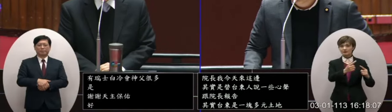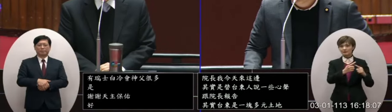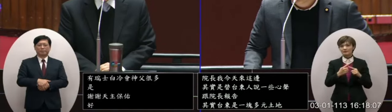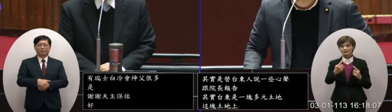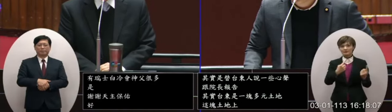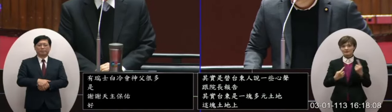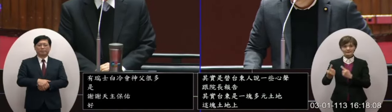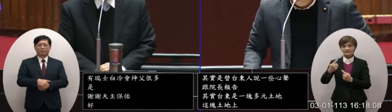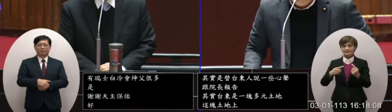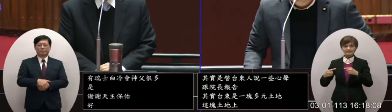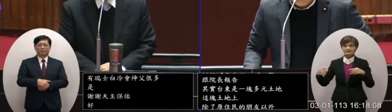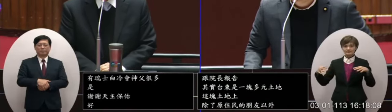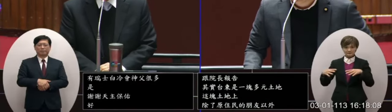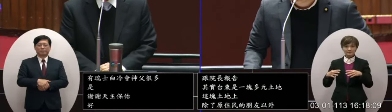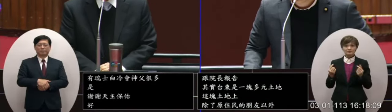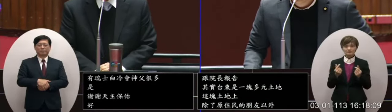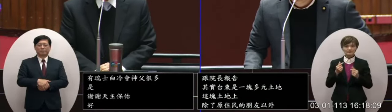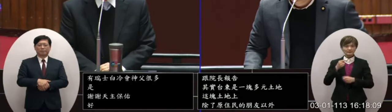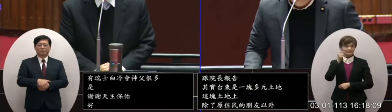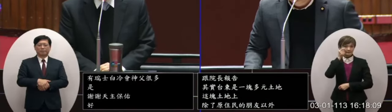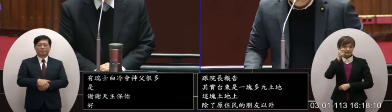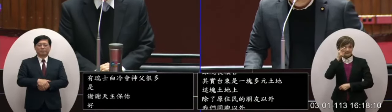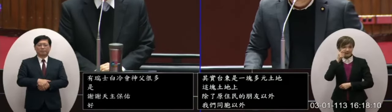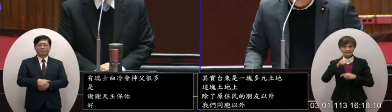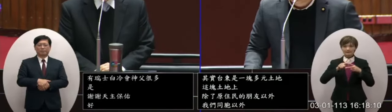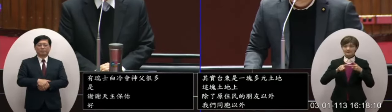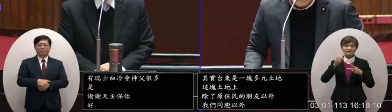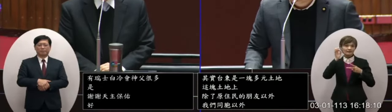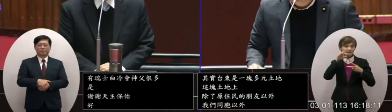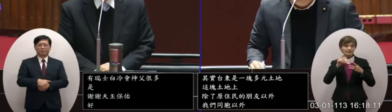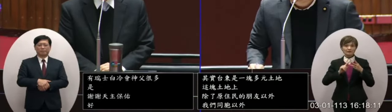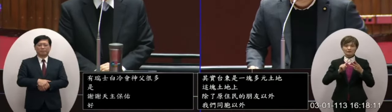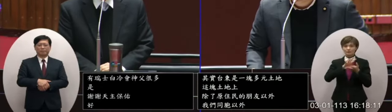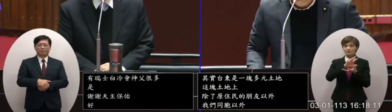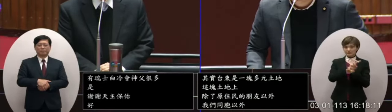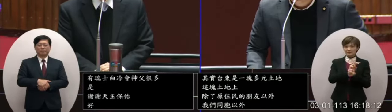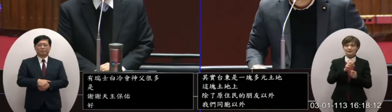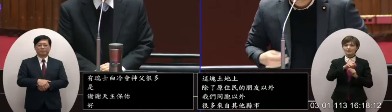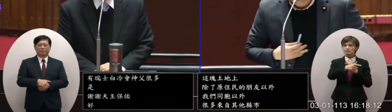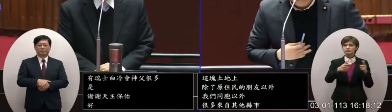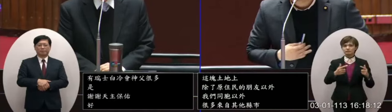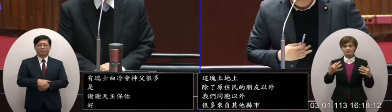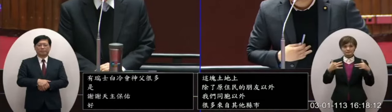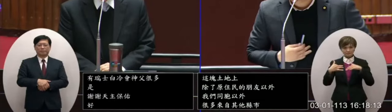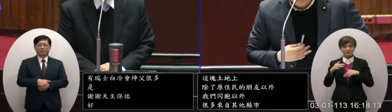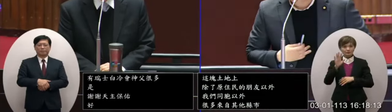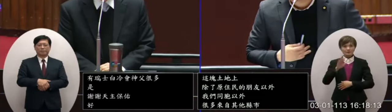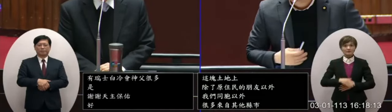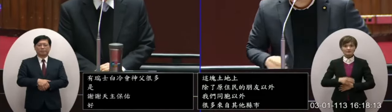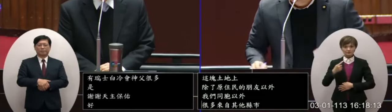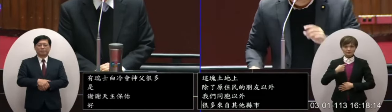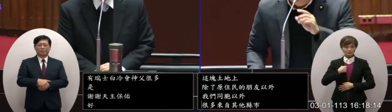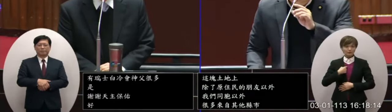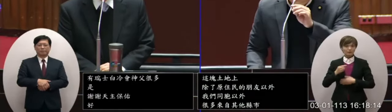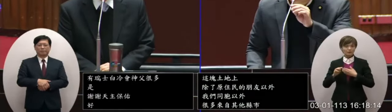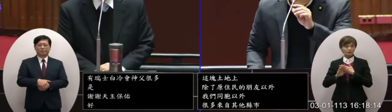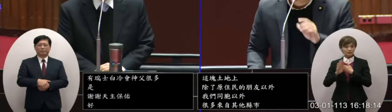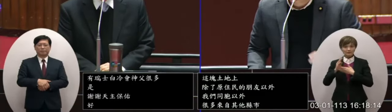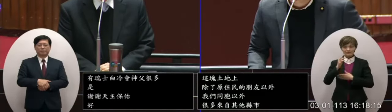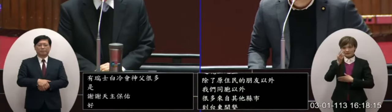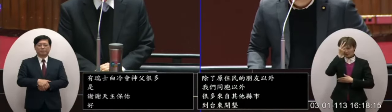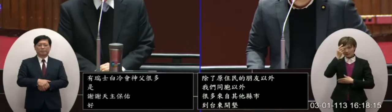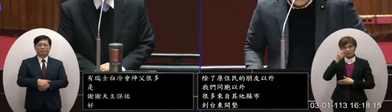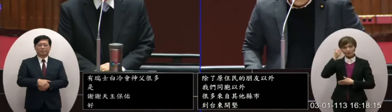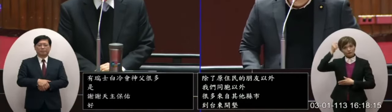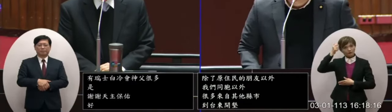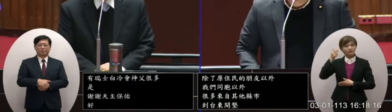东这块土地开垦的，像是台南。或者是彰化、云林各个县市都有，像我的外曾祖父也是早期来